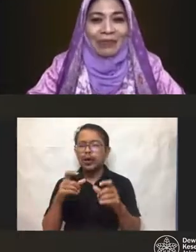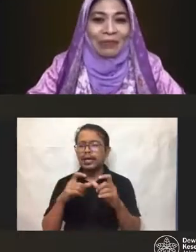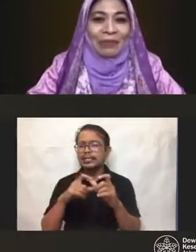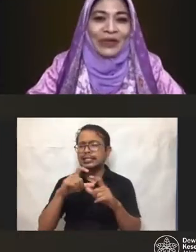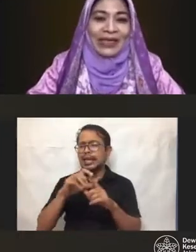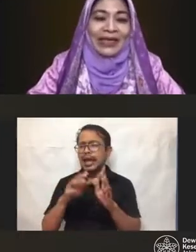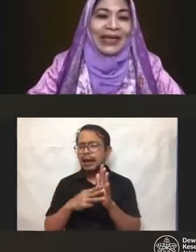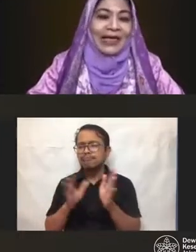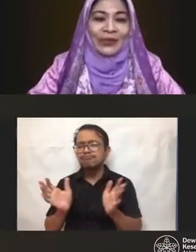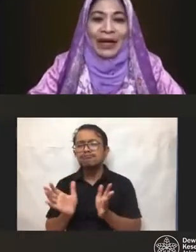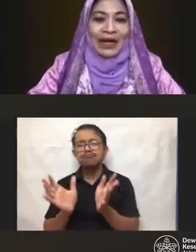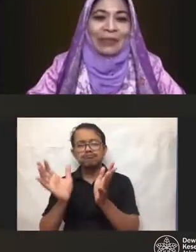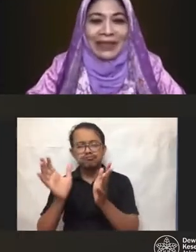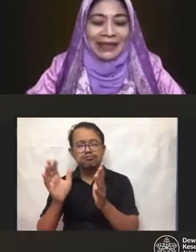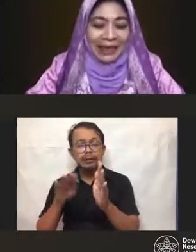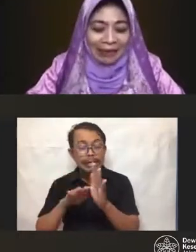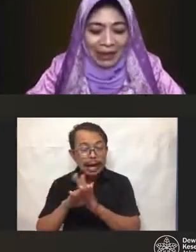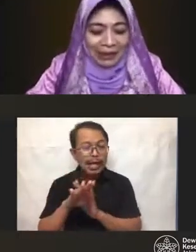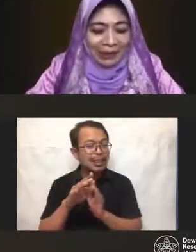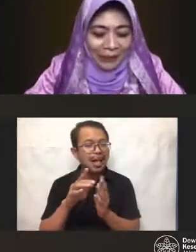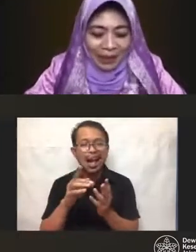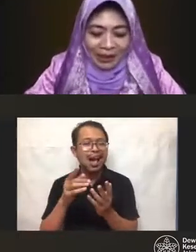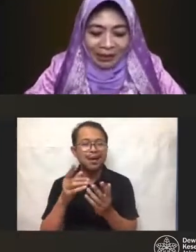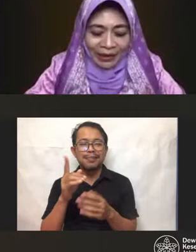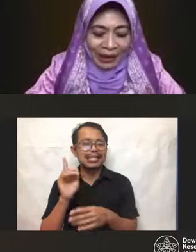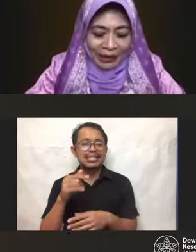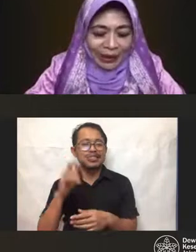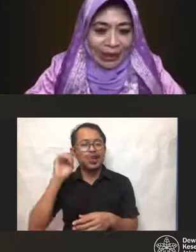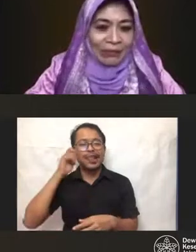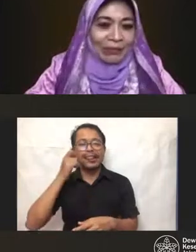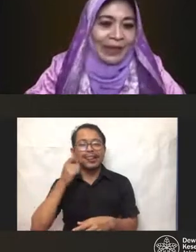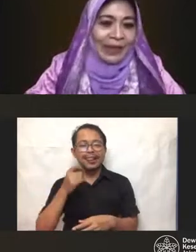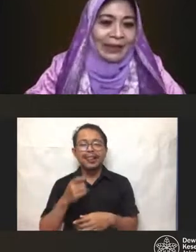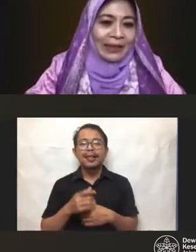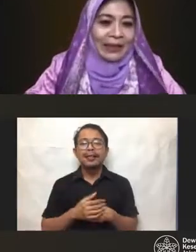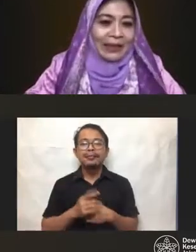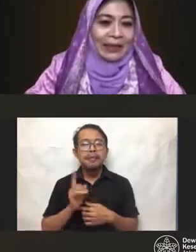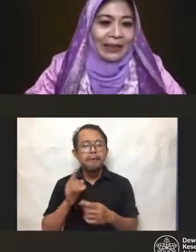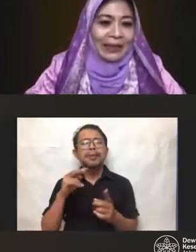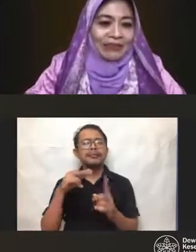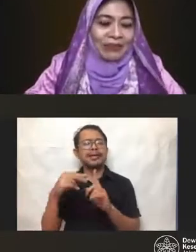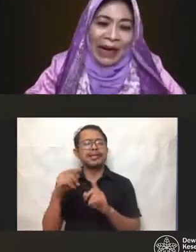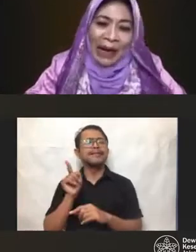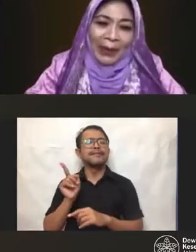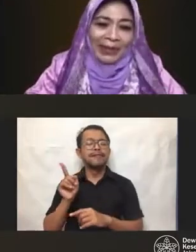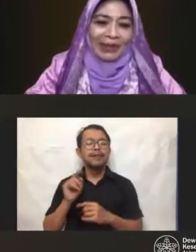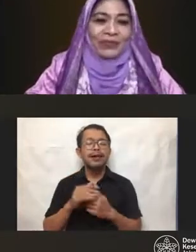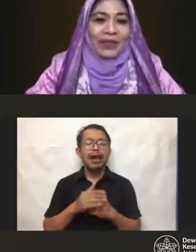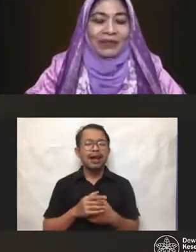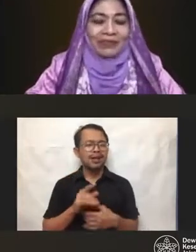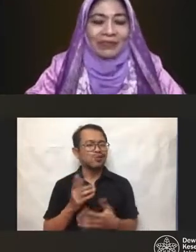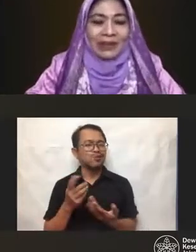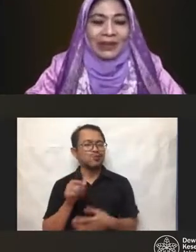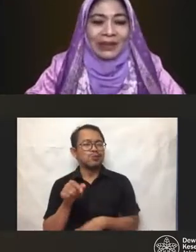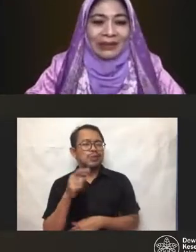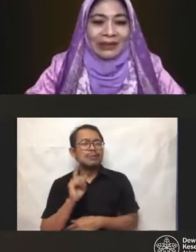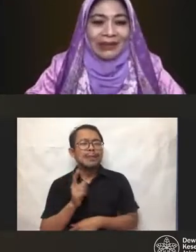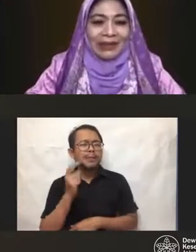dalam pembangunan kita itu akan menjadi terhambat. Oleh karena itu saya berpikir, mengapa ya